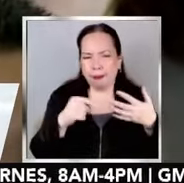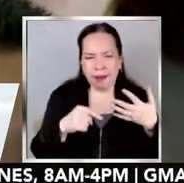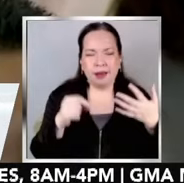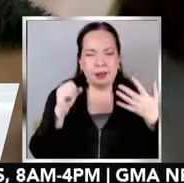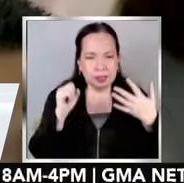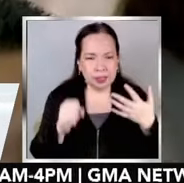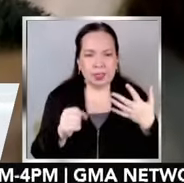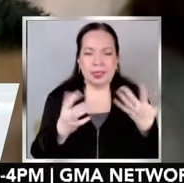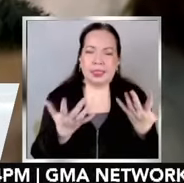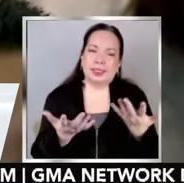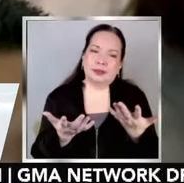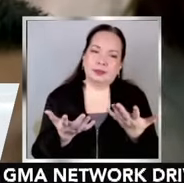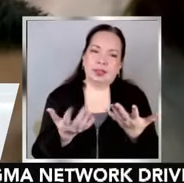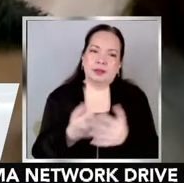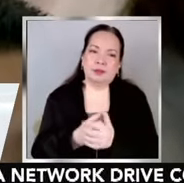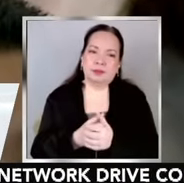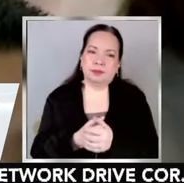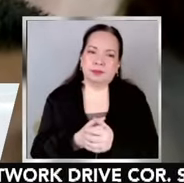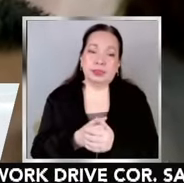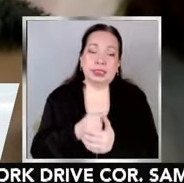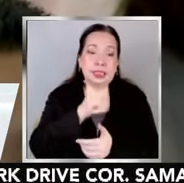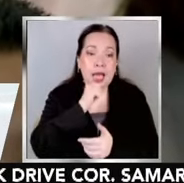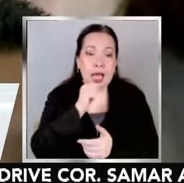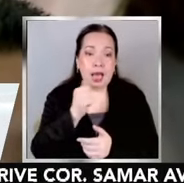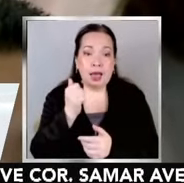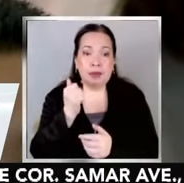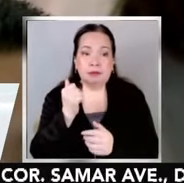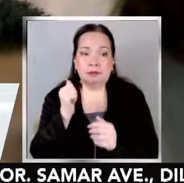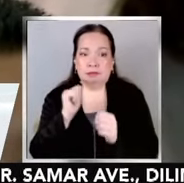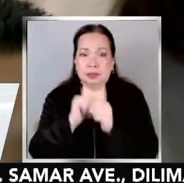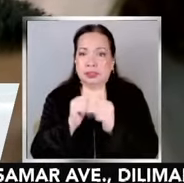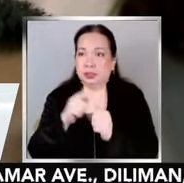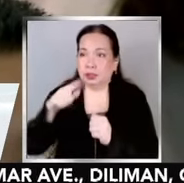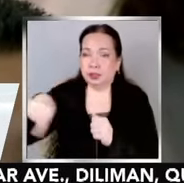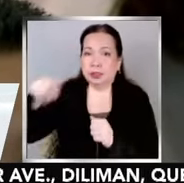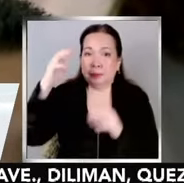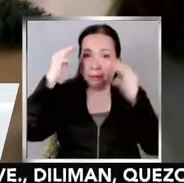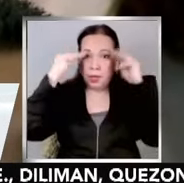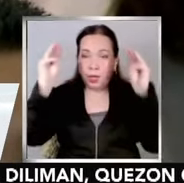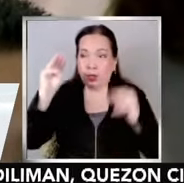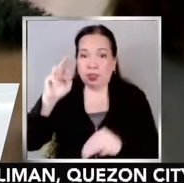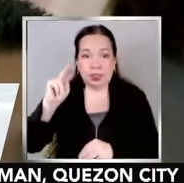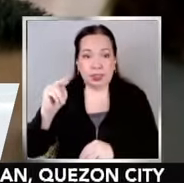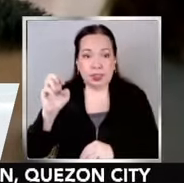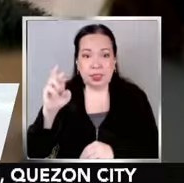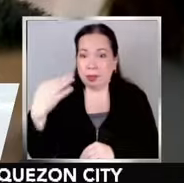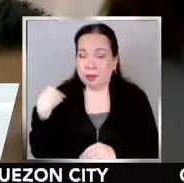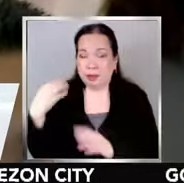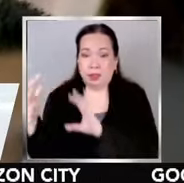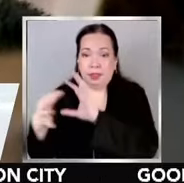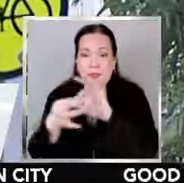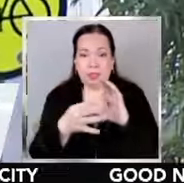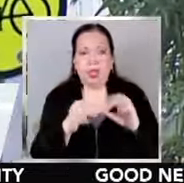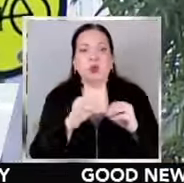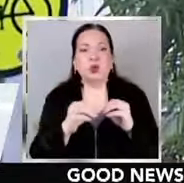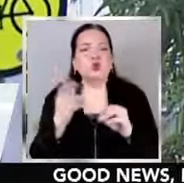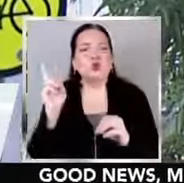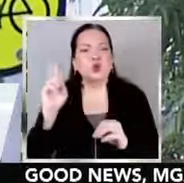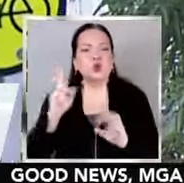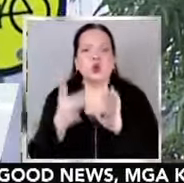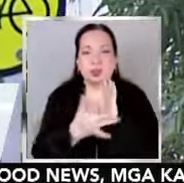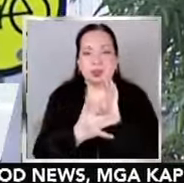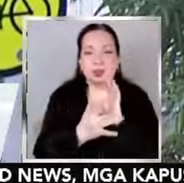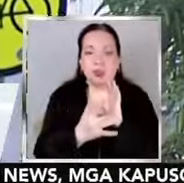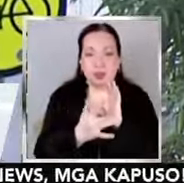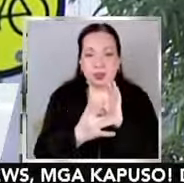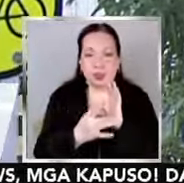siguro dahil hindi nagkakaisa yung mga Metro Manila mayors, pero more on advancement sa technology. Sa bagong